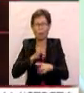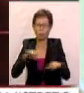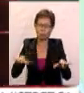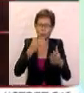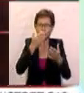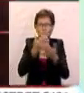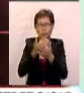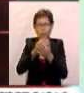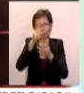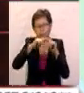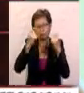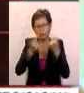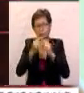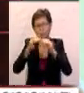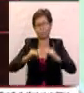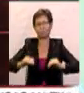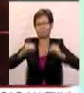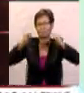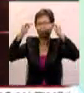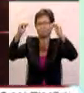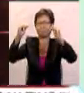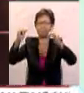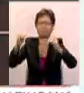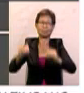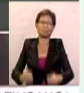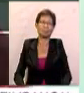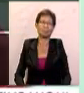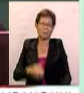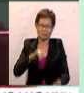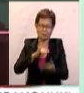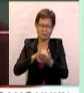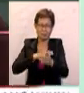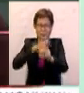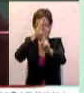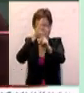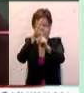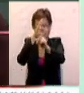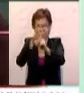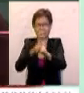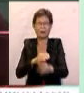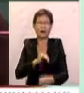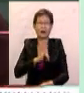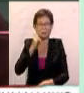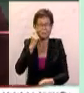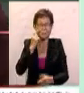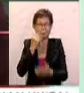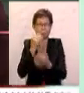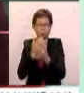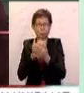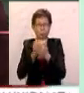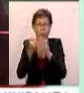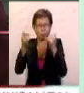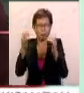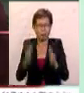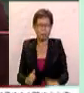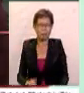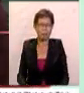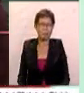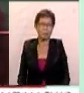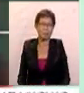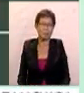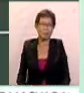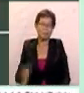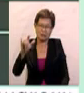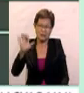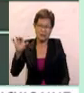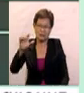good things for the team to go up to the Super League. This is my target. But I'm sure they are good players. You know, Lee, I was following Melaka. He's a very good